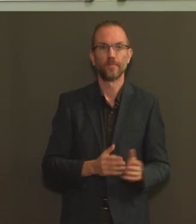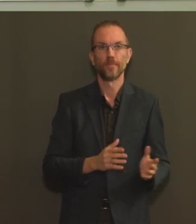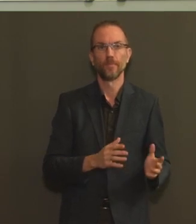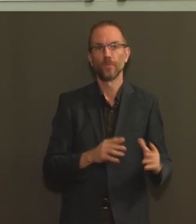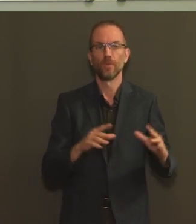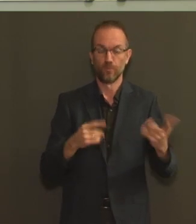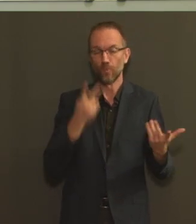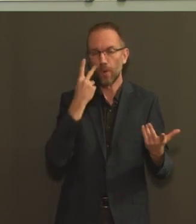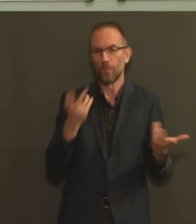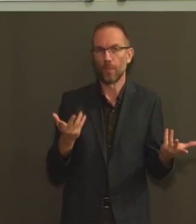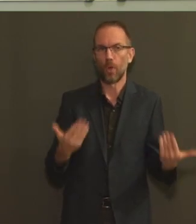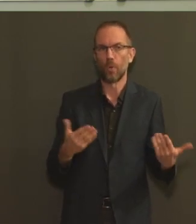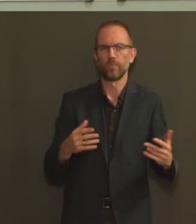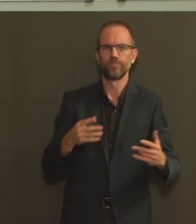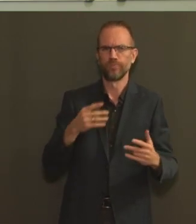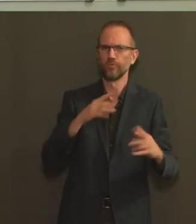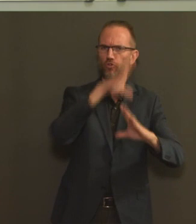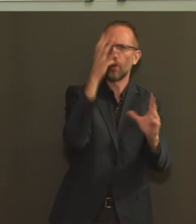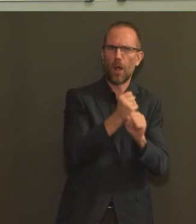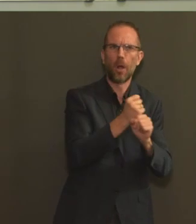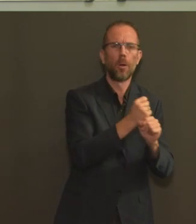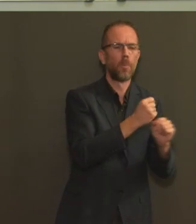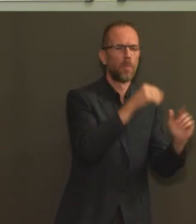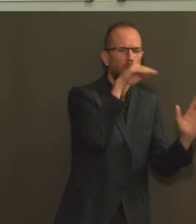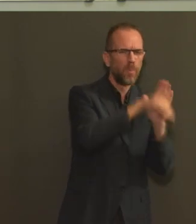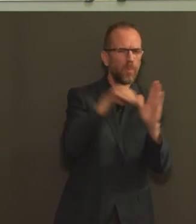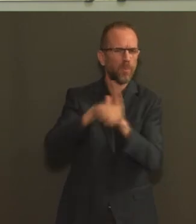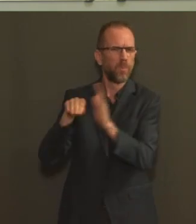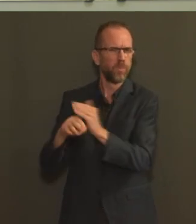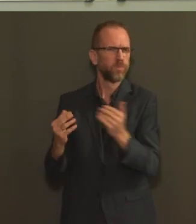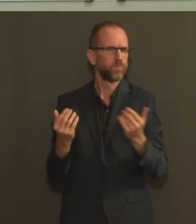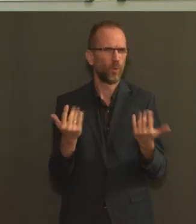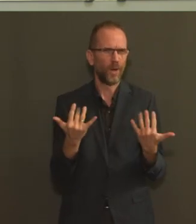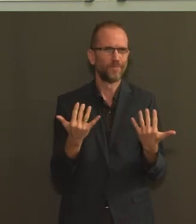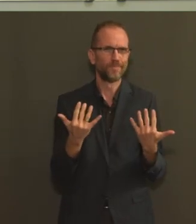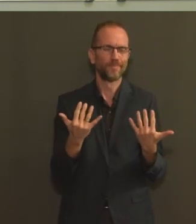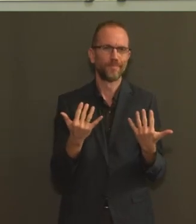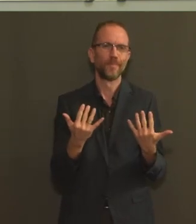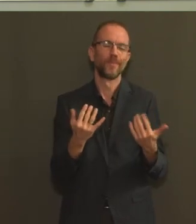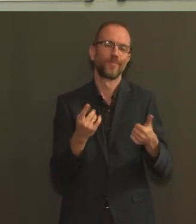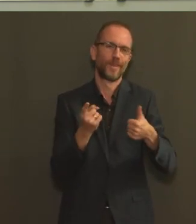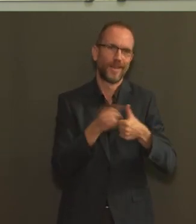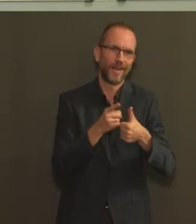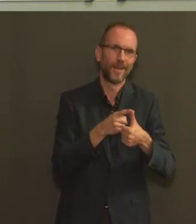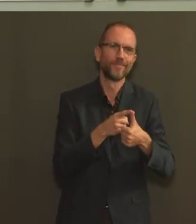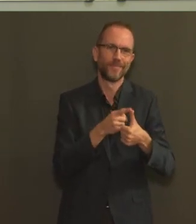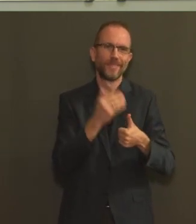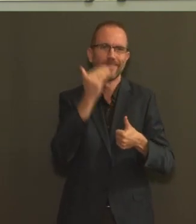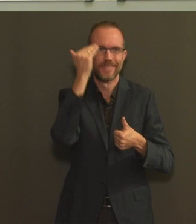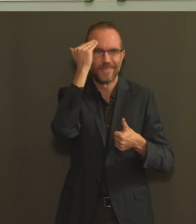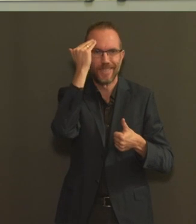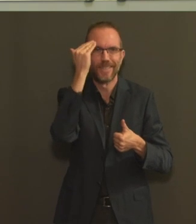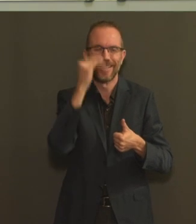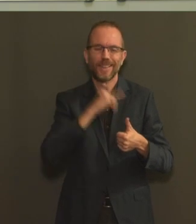Globalement, cette diminution peut s'expliquer de différentes manières et une d'entre elles, c'est, je dirais bien sûr, le fait qu'on a pratiqué moins de tests. En cette période